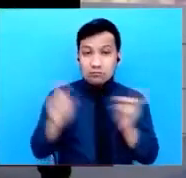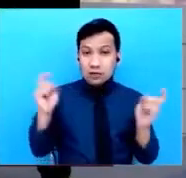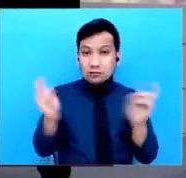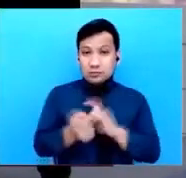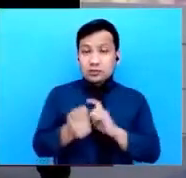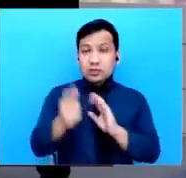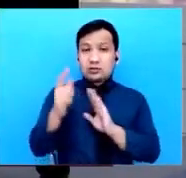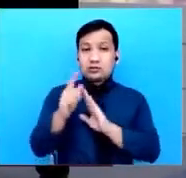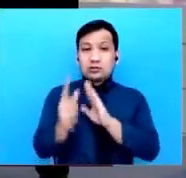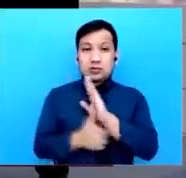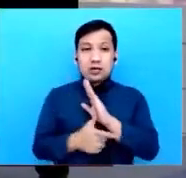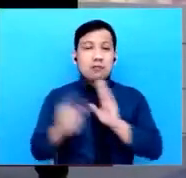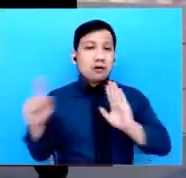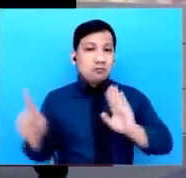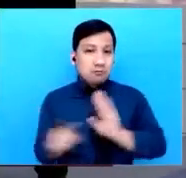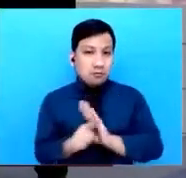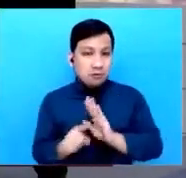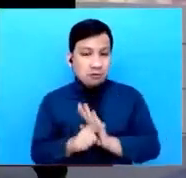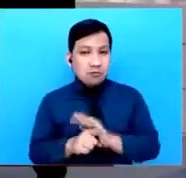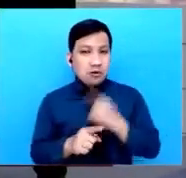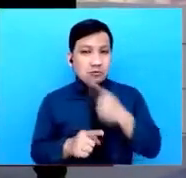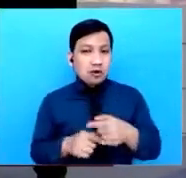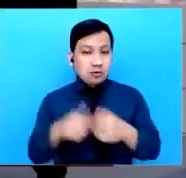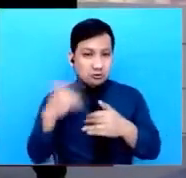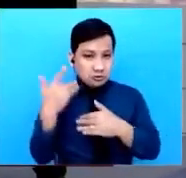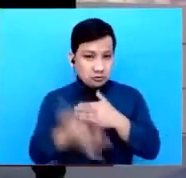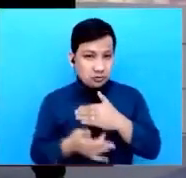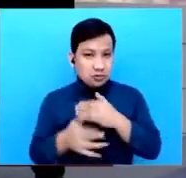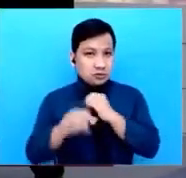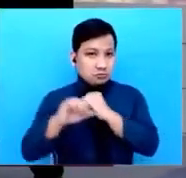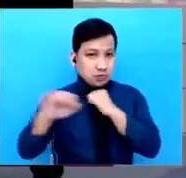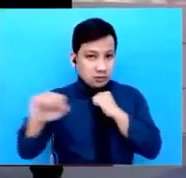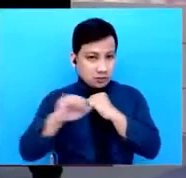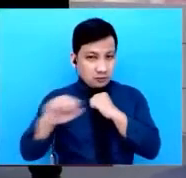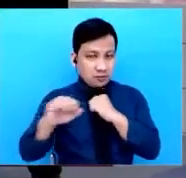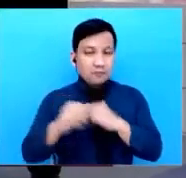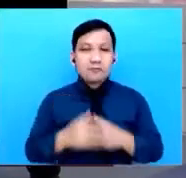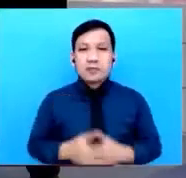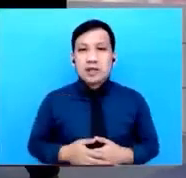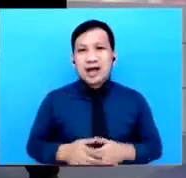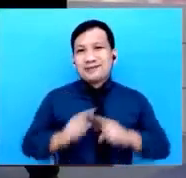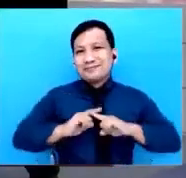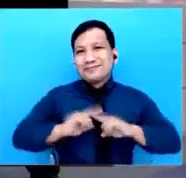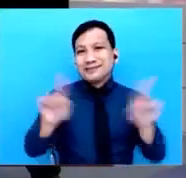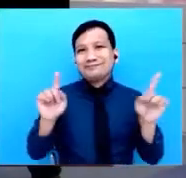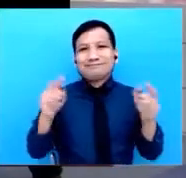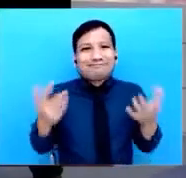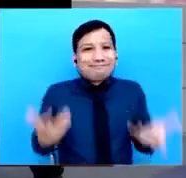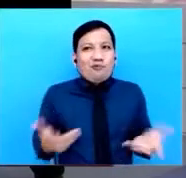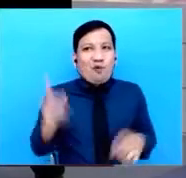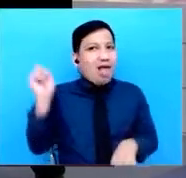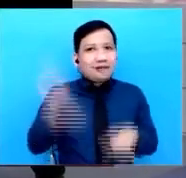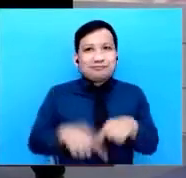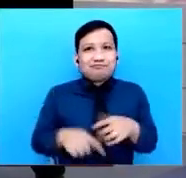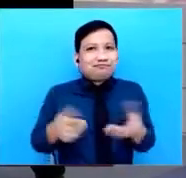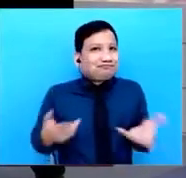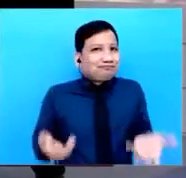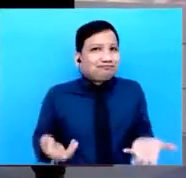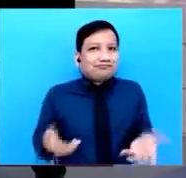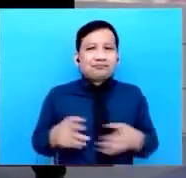at pagbawalan ng tuluyan ang premature campaigning. Pero sadyang hindi po umaandar yung mga batas na ito, eh